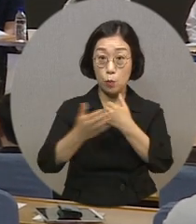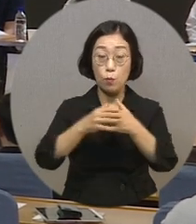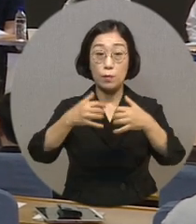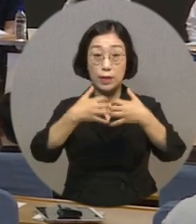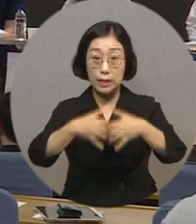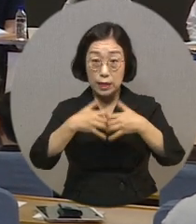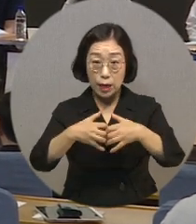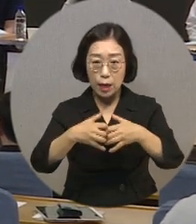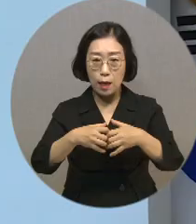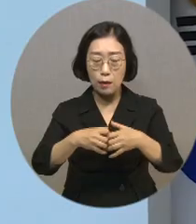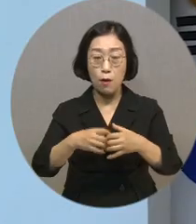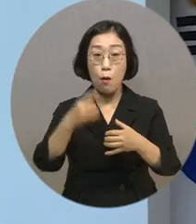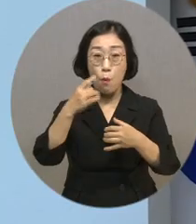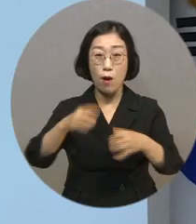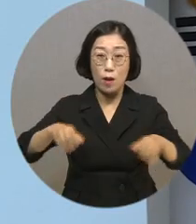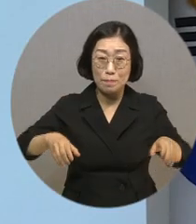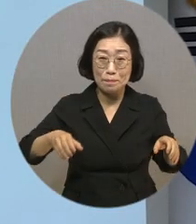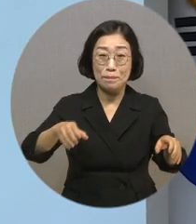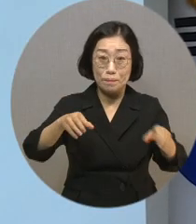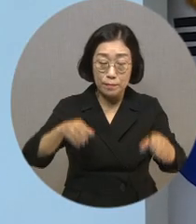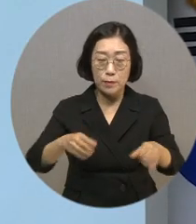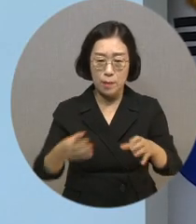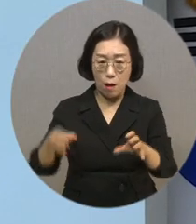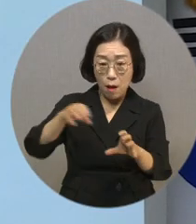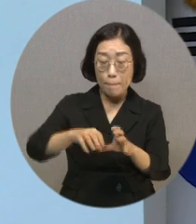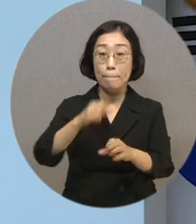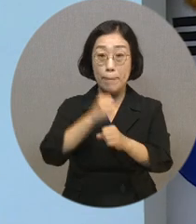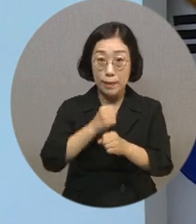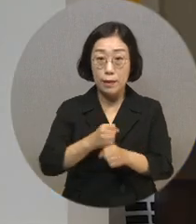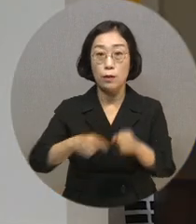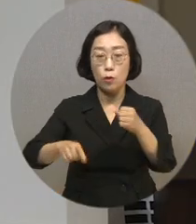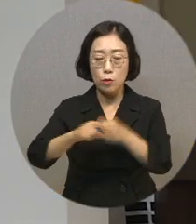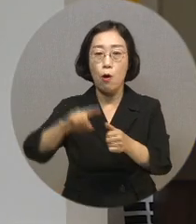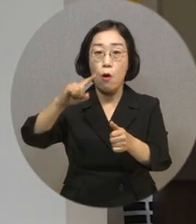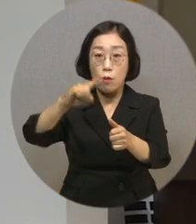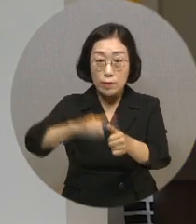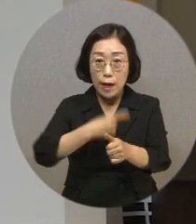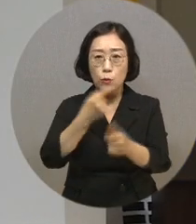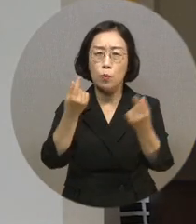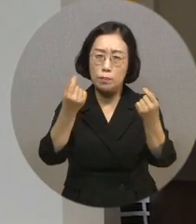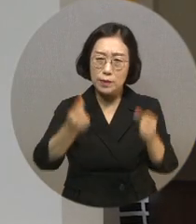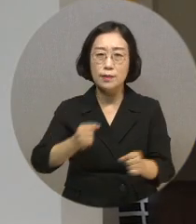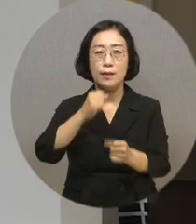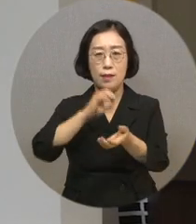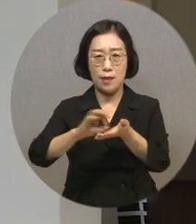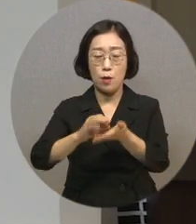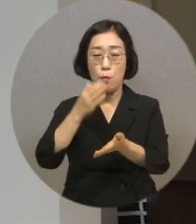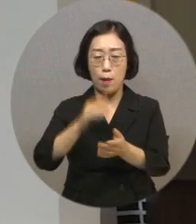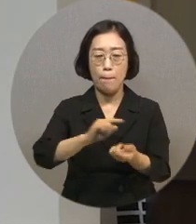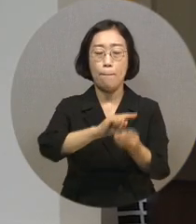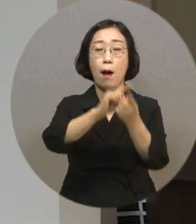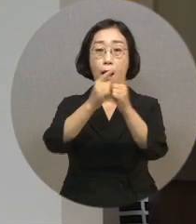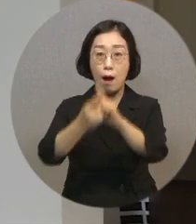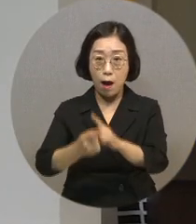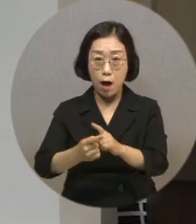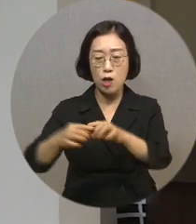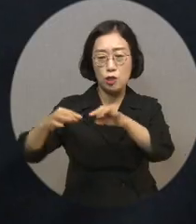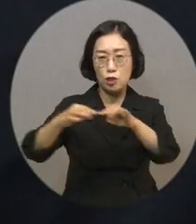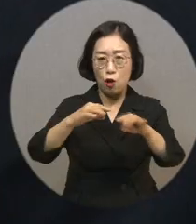휠체어에 장착해 동력보조휠체어 또는 전동식 휠체어처럼 작동할 수 있도록 전환하는